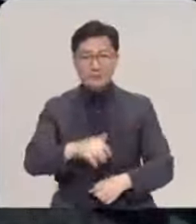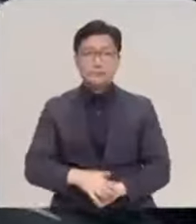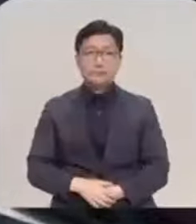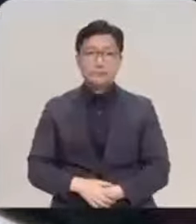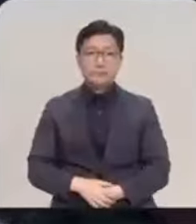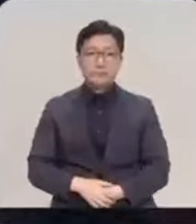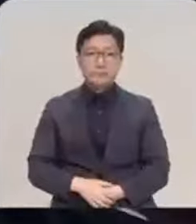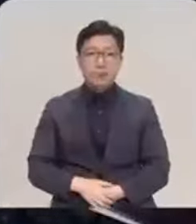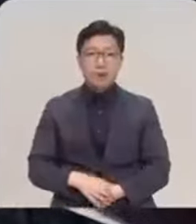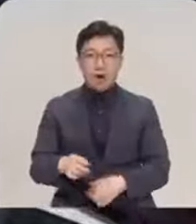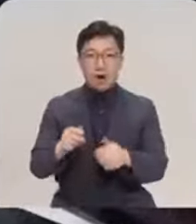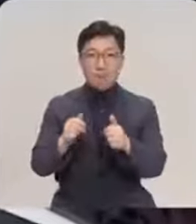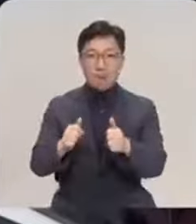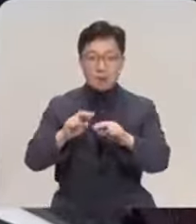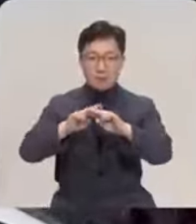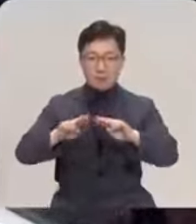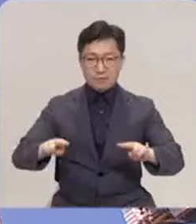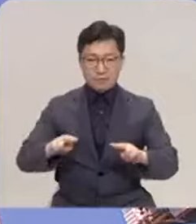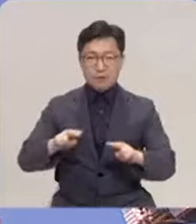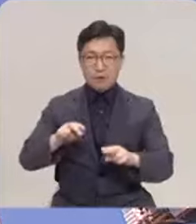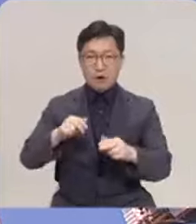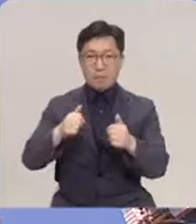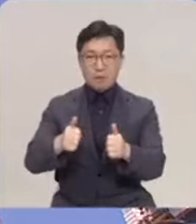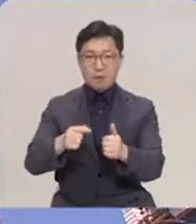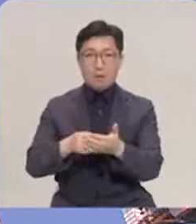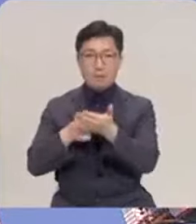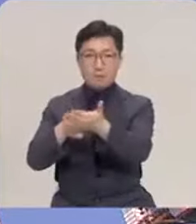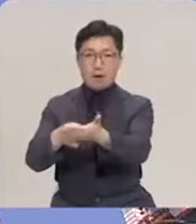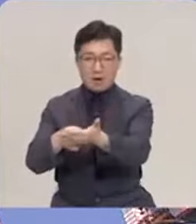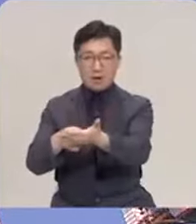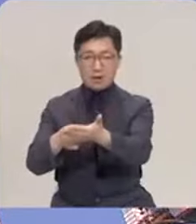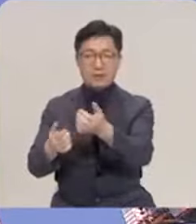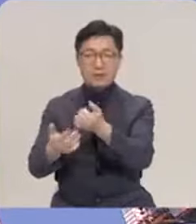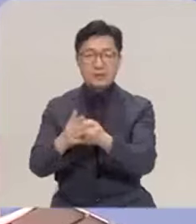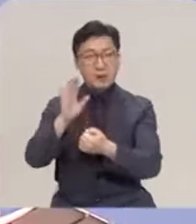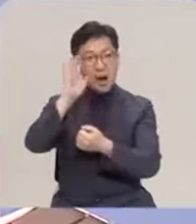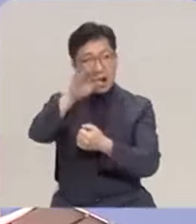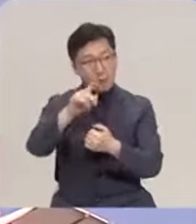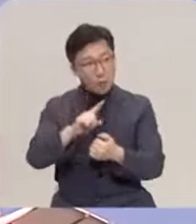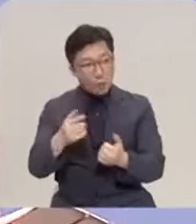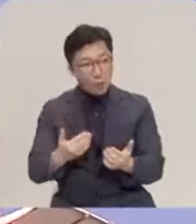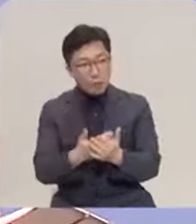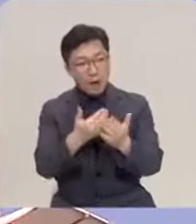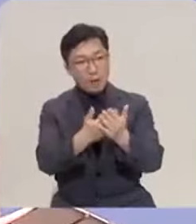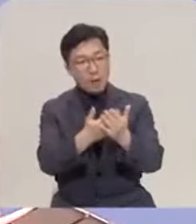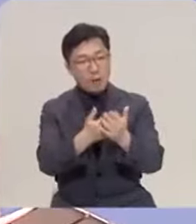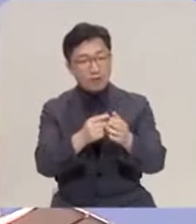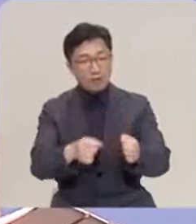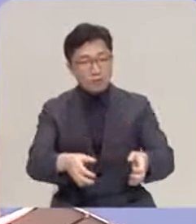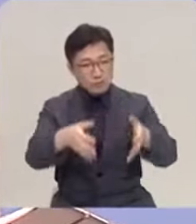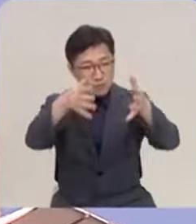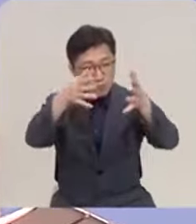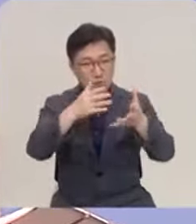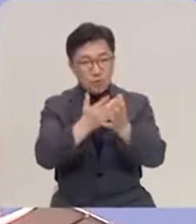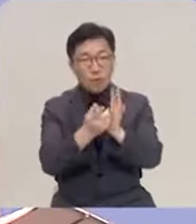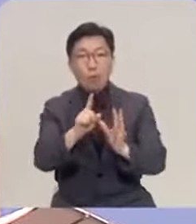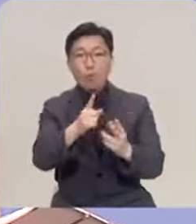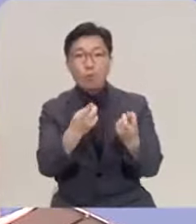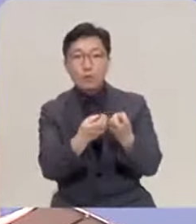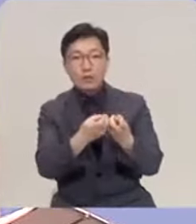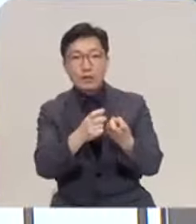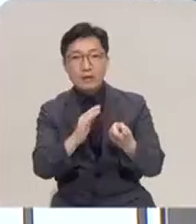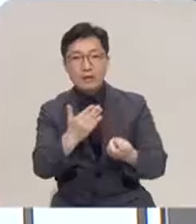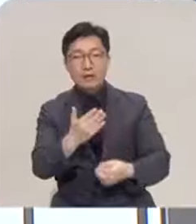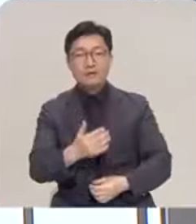워크아웃 장기화로 태형 건설과 관련된 전주시의 각종 공공 사업 추진에 차질이 불가피할 것으로 보입니다